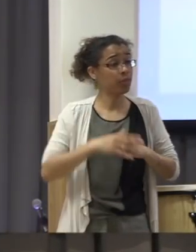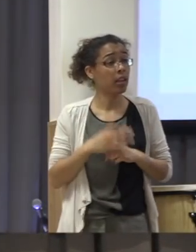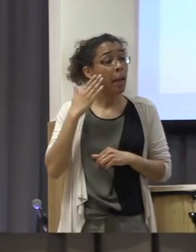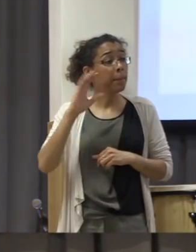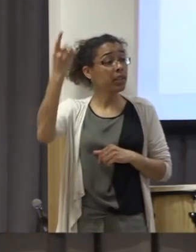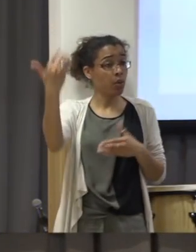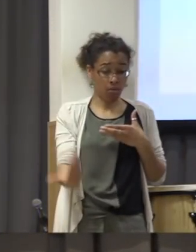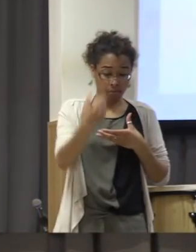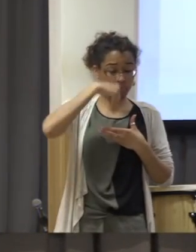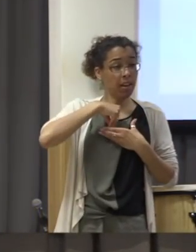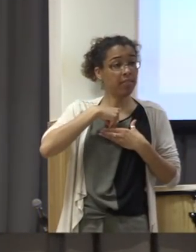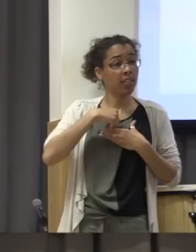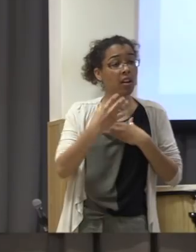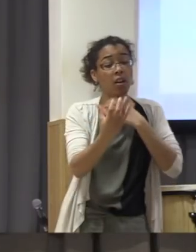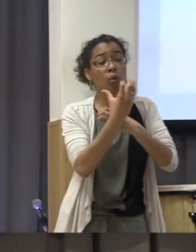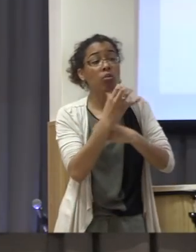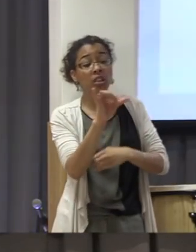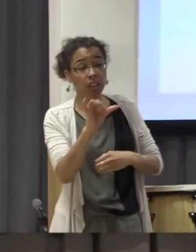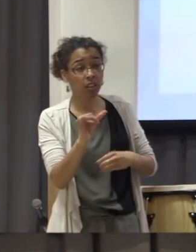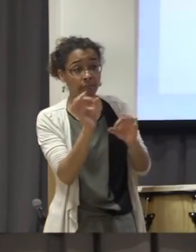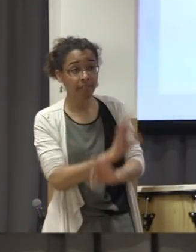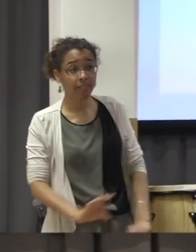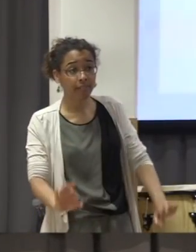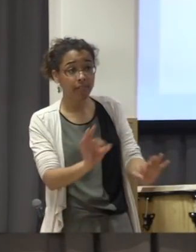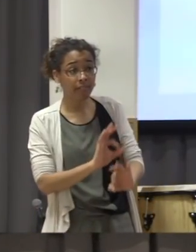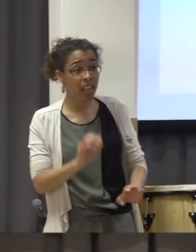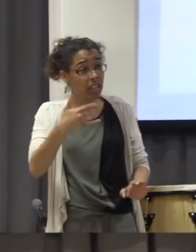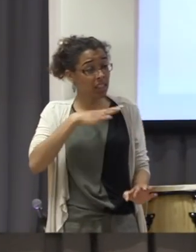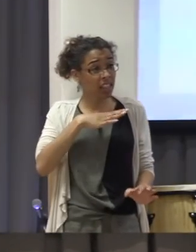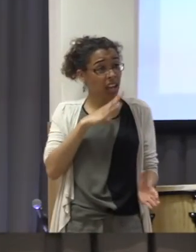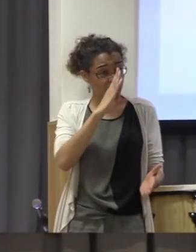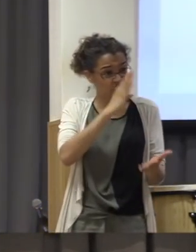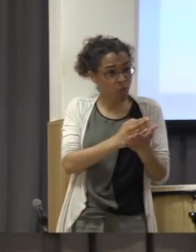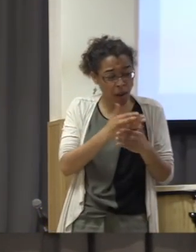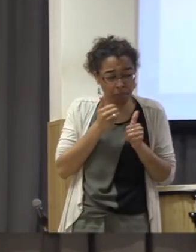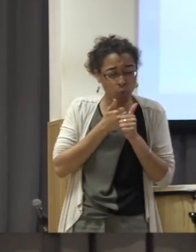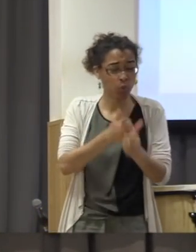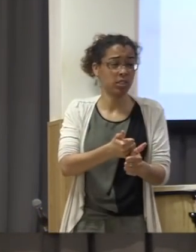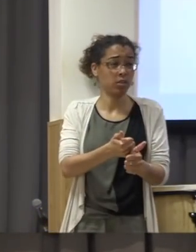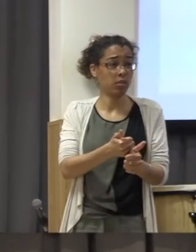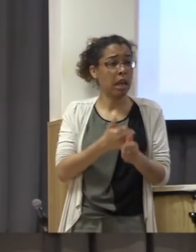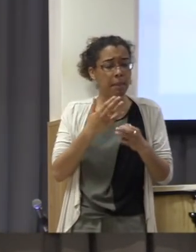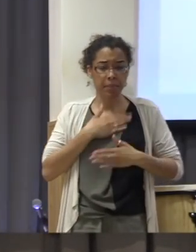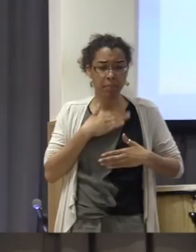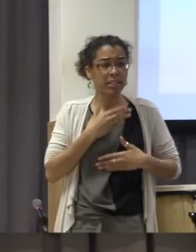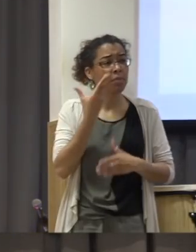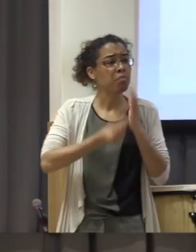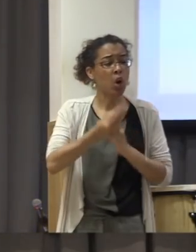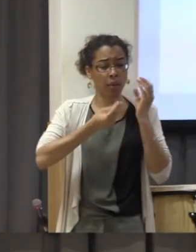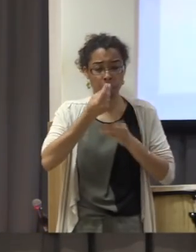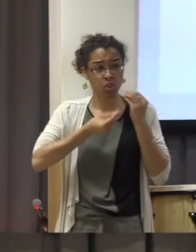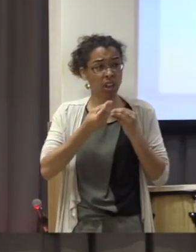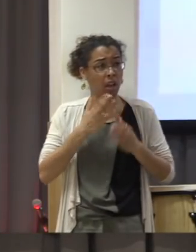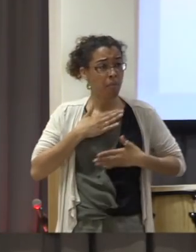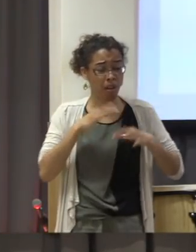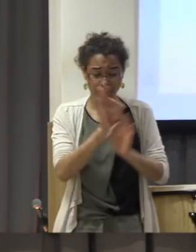peut être contre toi? Marche avec cette foi. Ne doute pas, ne crains rien. Même quand tu manques quelque chose à manger, ne crains